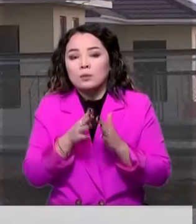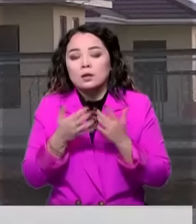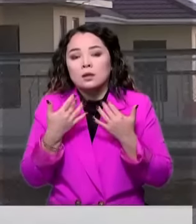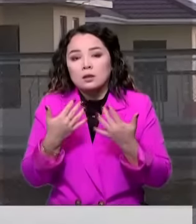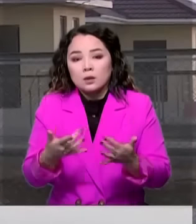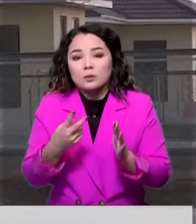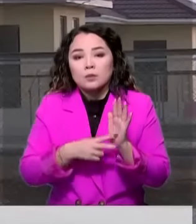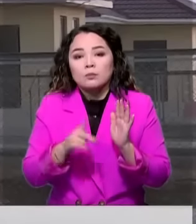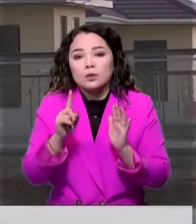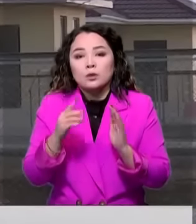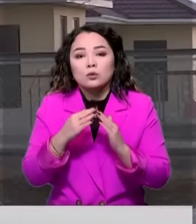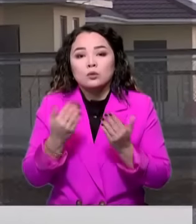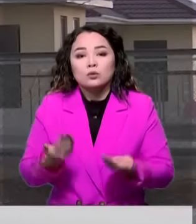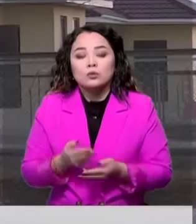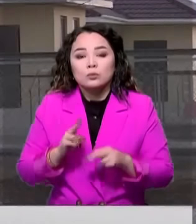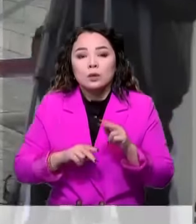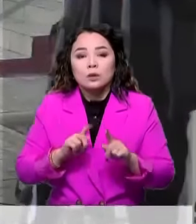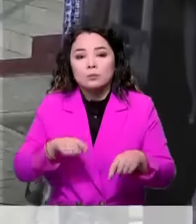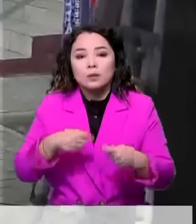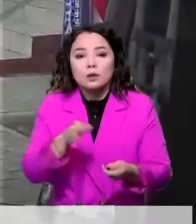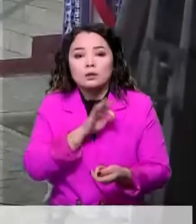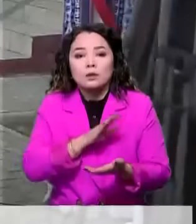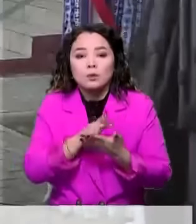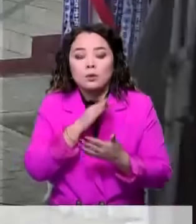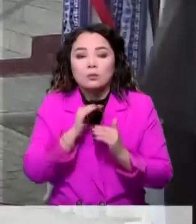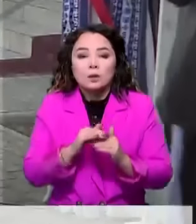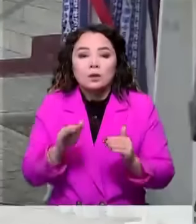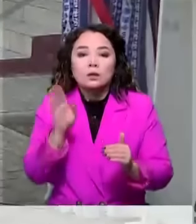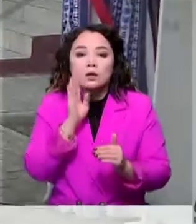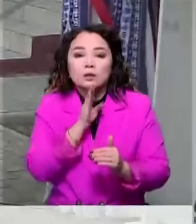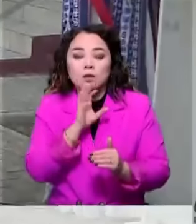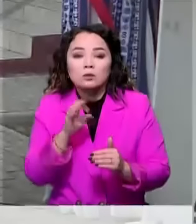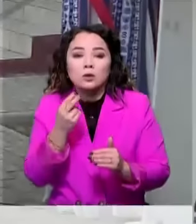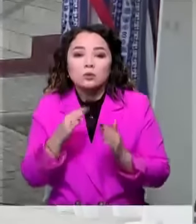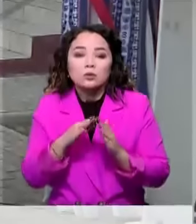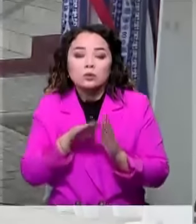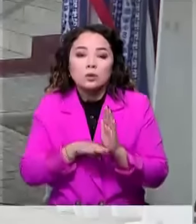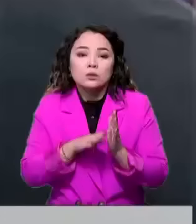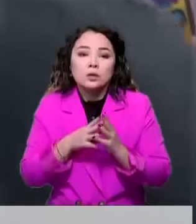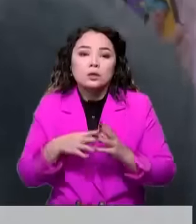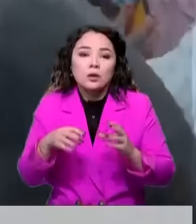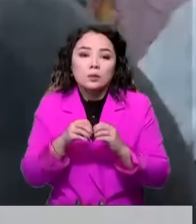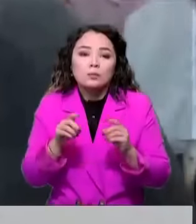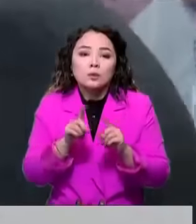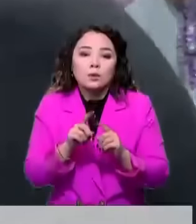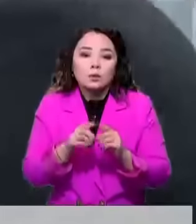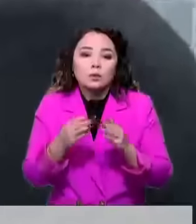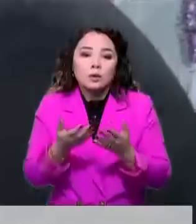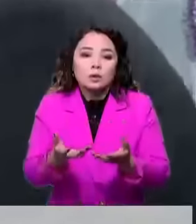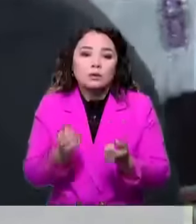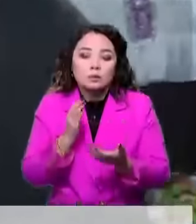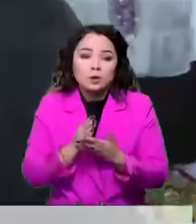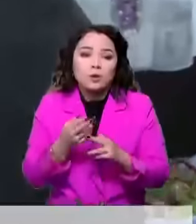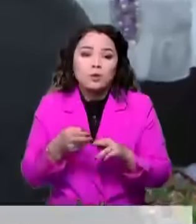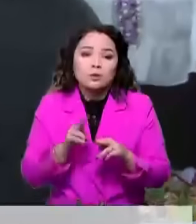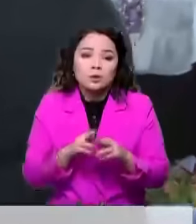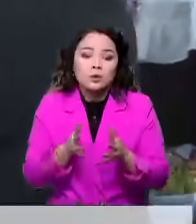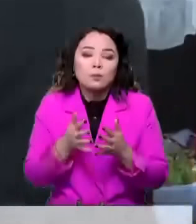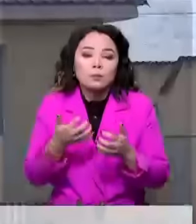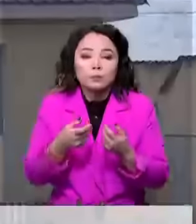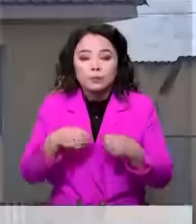71 тұрғын үй пайдалануға берілді. Соның арқасында көпбалалы аналар мен әлеуметтік тұрғыдан аз қамтылған отбасылар баспаналы болды. Олардың